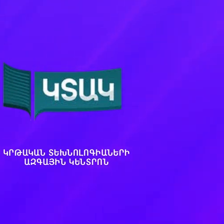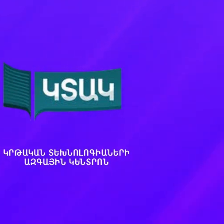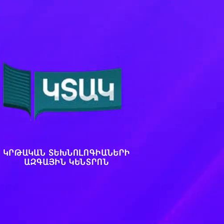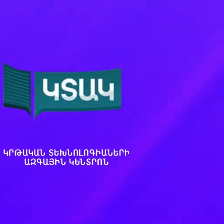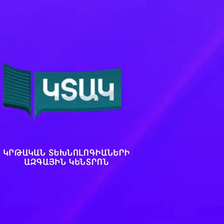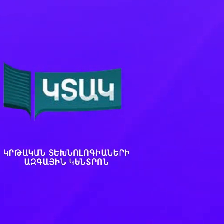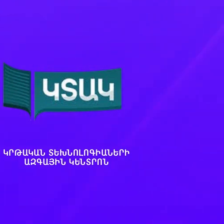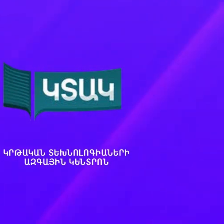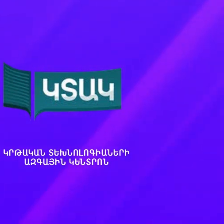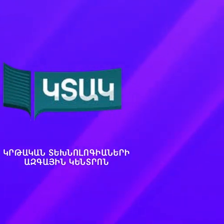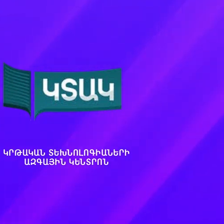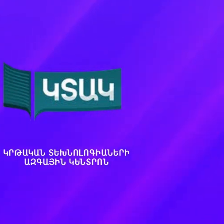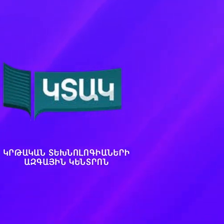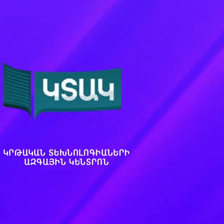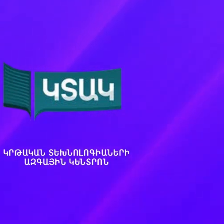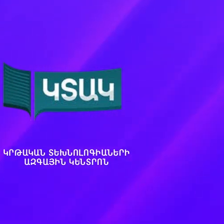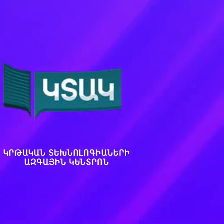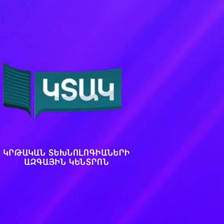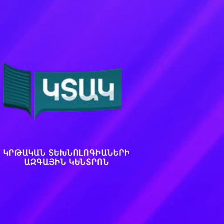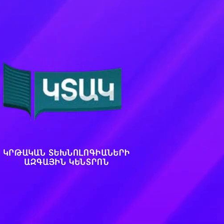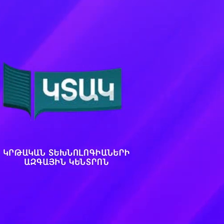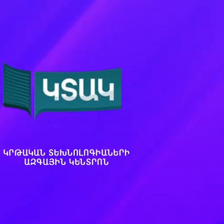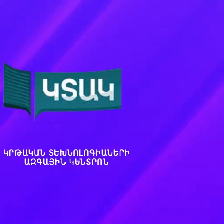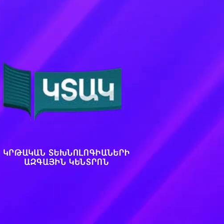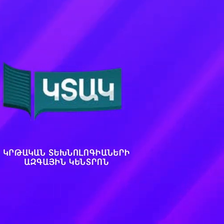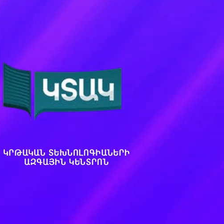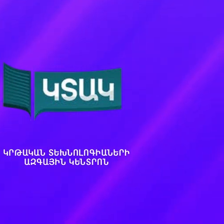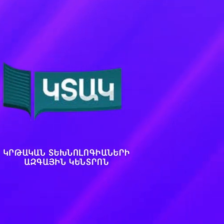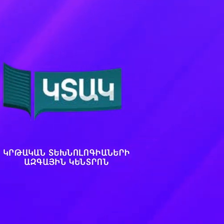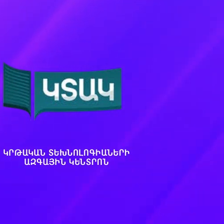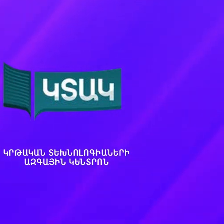դի՛արց մարցայտենք որացահավորումները և